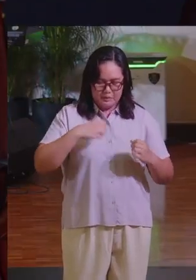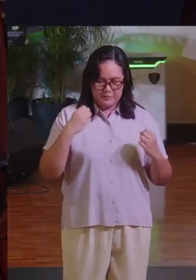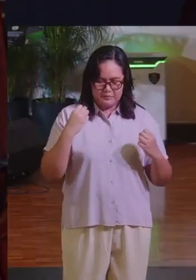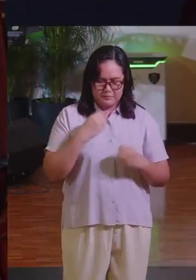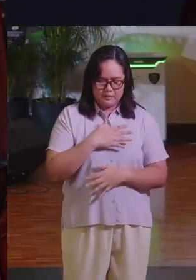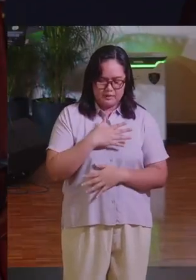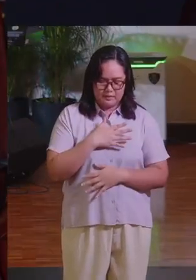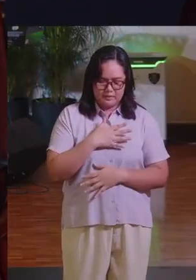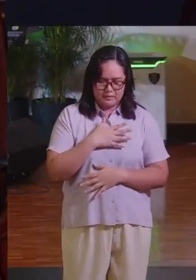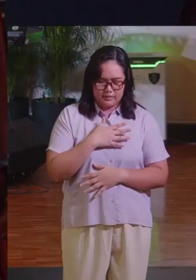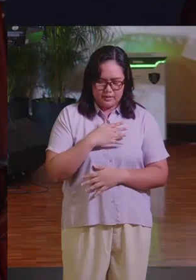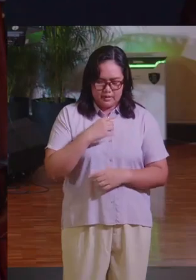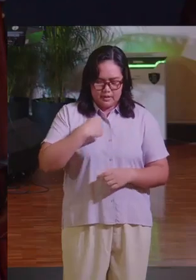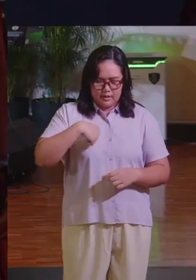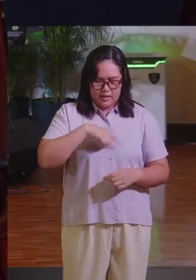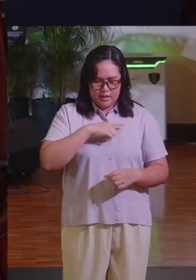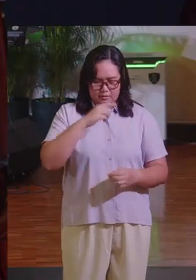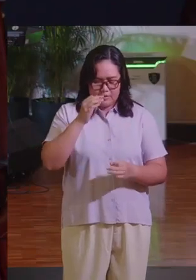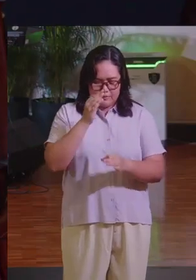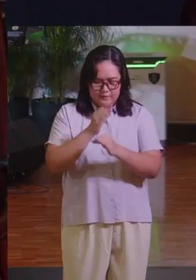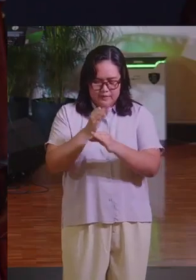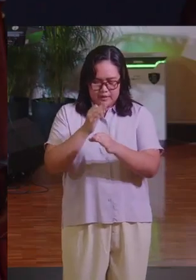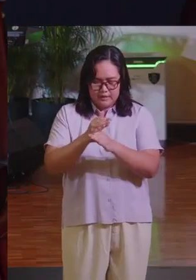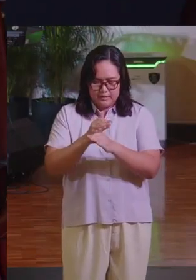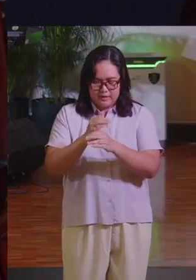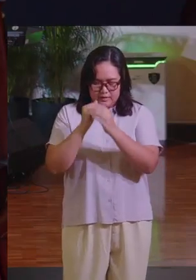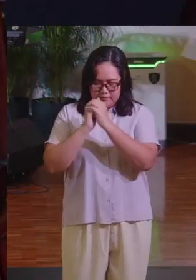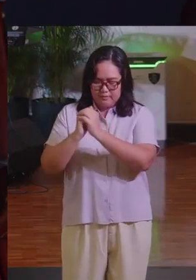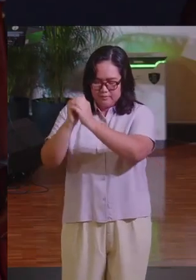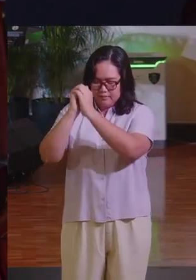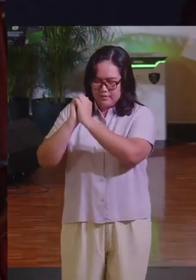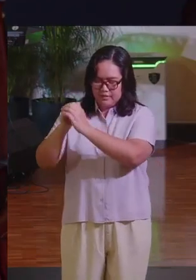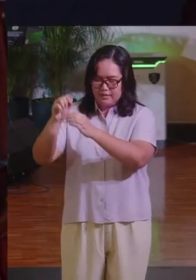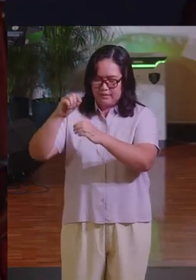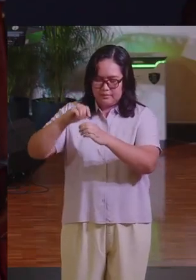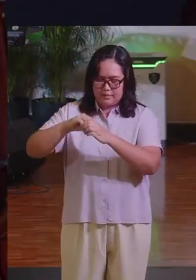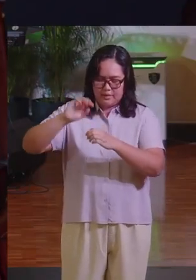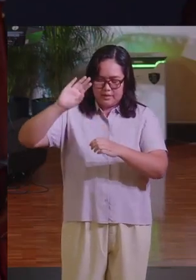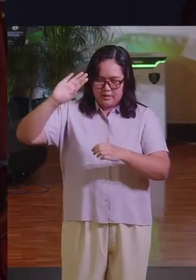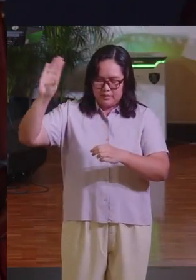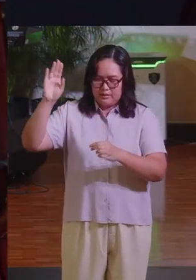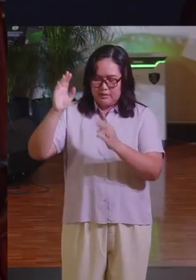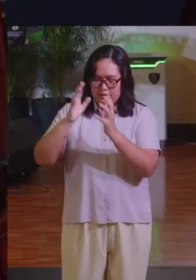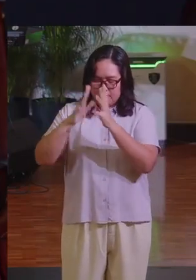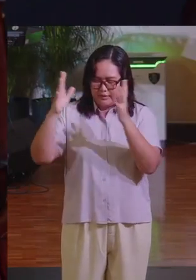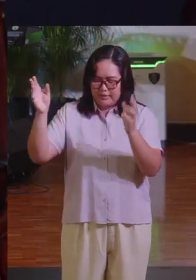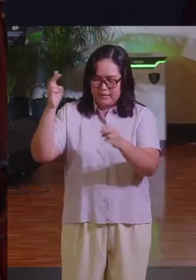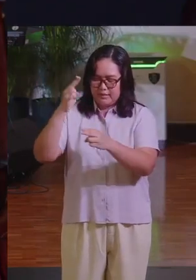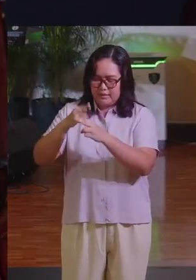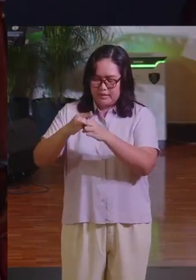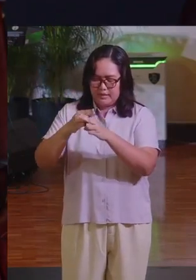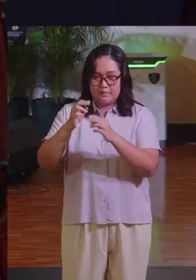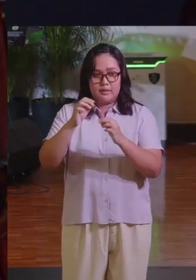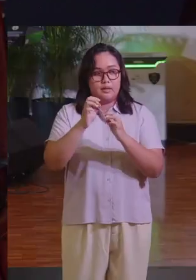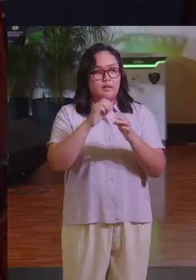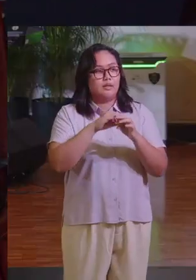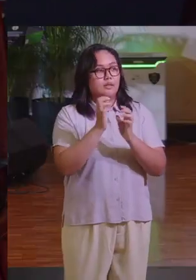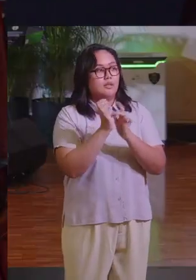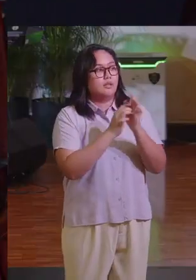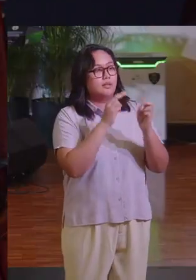ang aming pananampalataya at pagsamba sa inyong dakilang pangalan. Sa pangalan ni